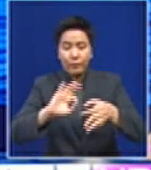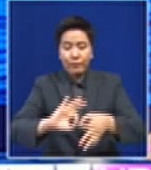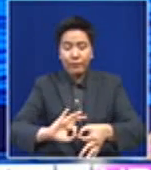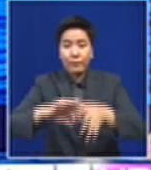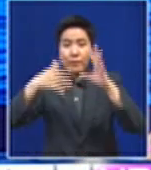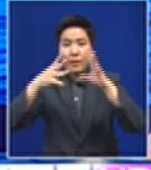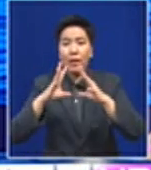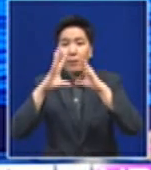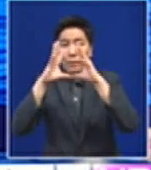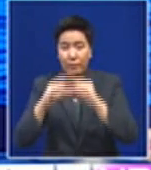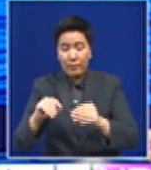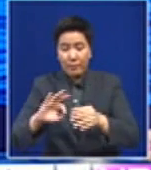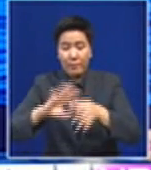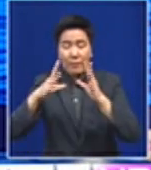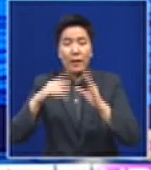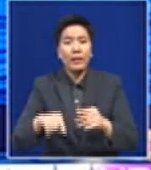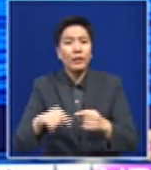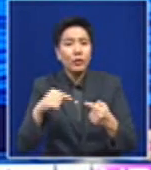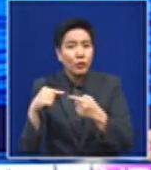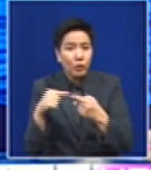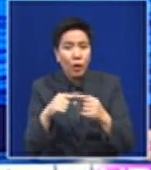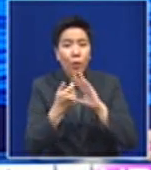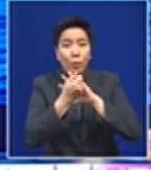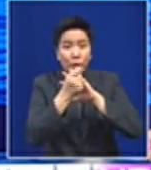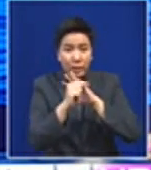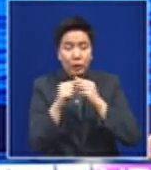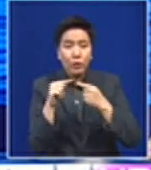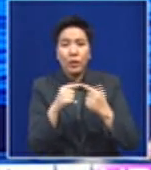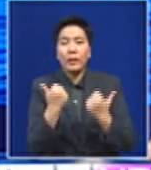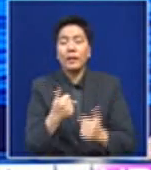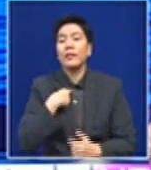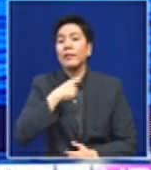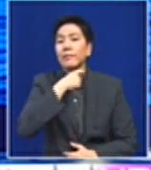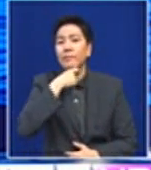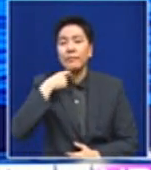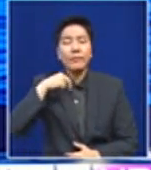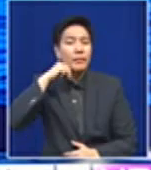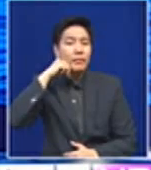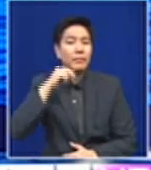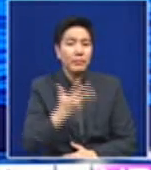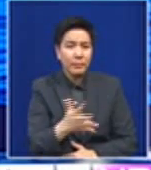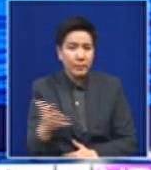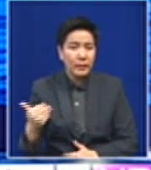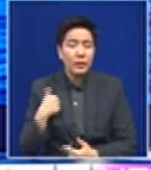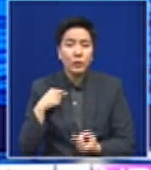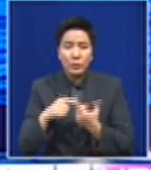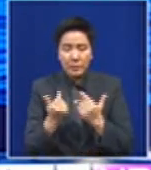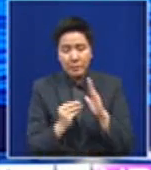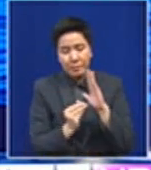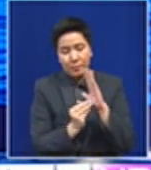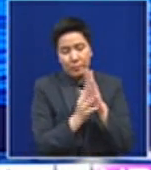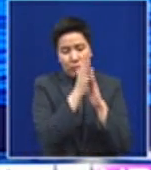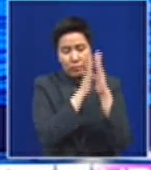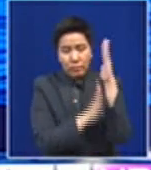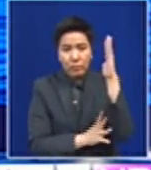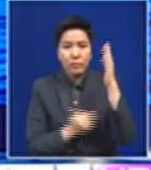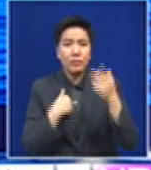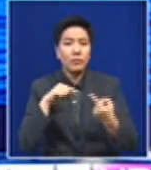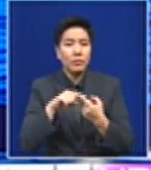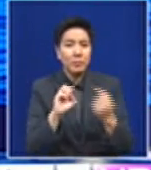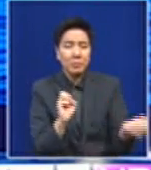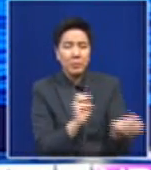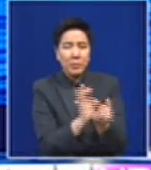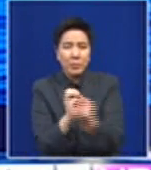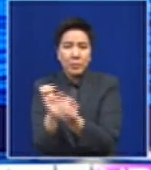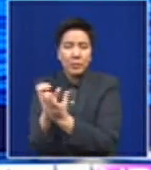ที่เกิดขึ้นที่จังหวัดอุตรดิตถ์นะคะเราไปต่อกันที่เรื่องของสถานการณ์ภัยแล้งกันบ้างค่ะซึ่งขณะนี้สถานการณ์ภัยแล้งก็ได้แผ่ขยายเป็นวงกว้างแล้วก็ยังทวี